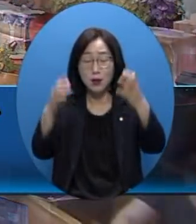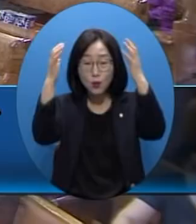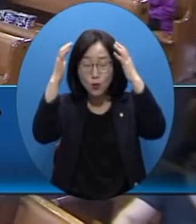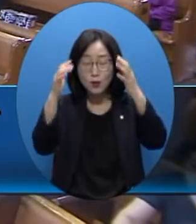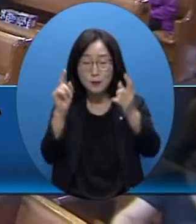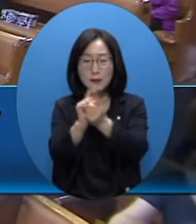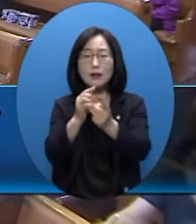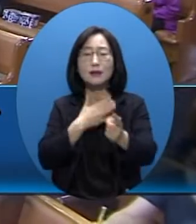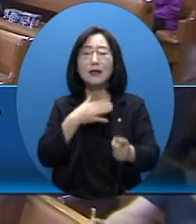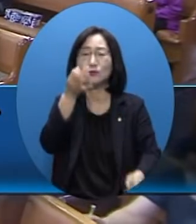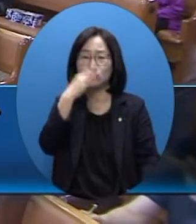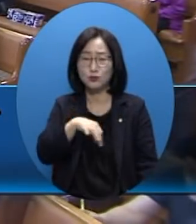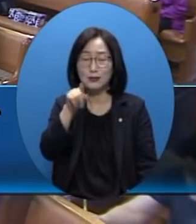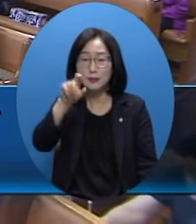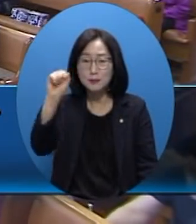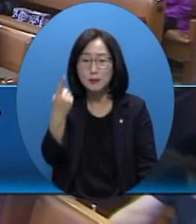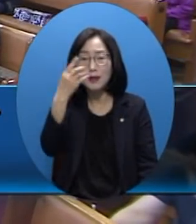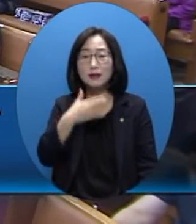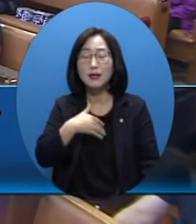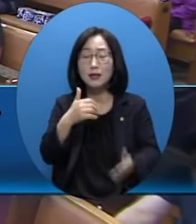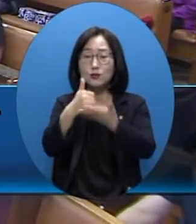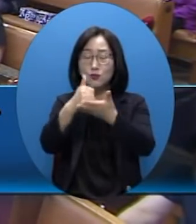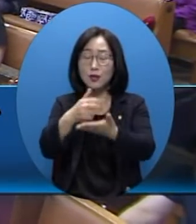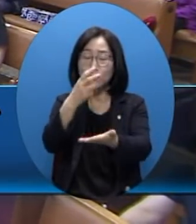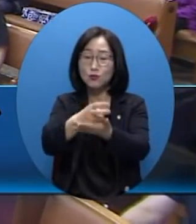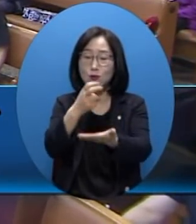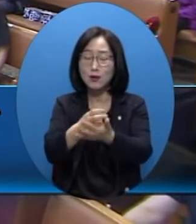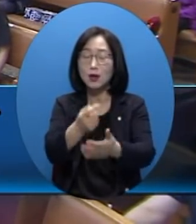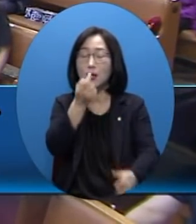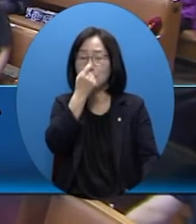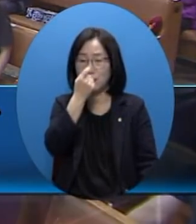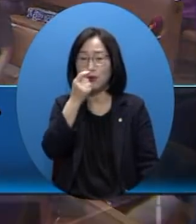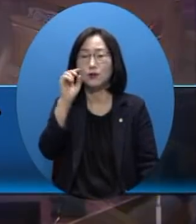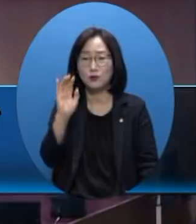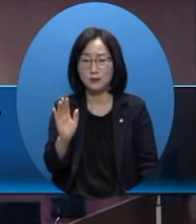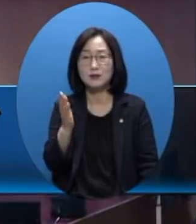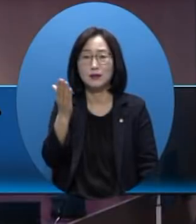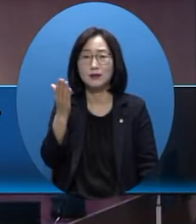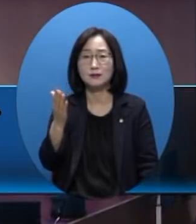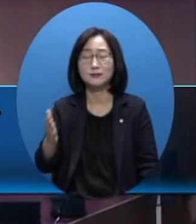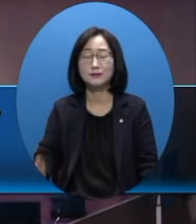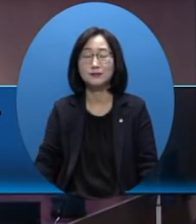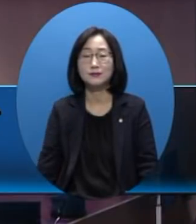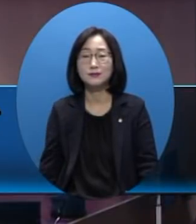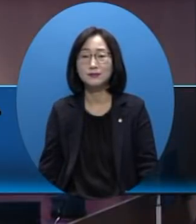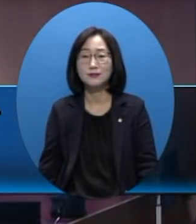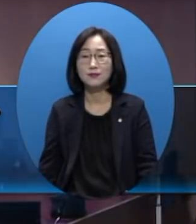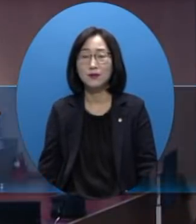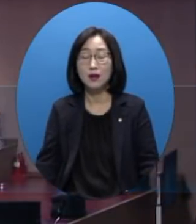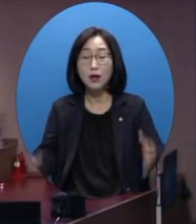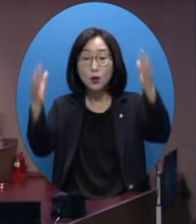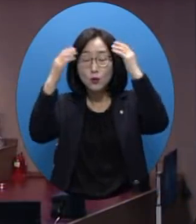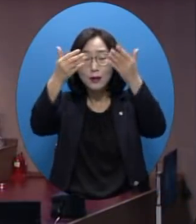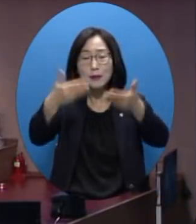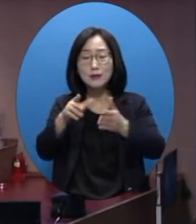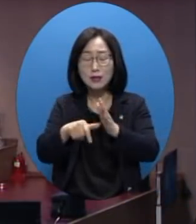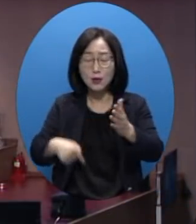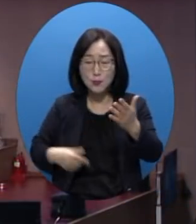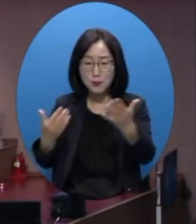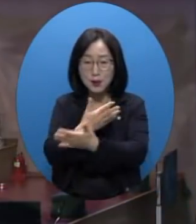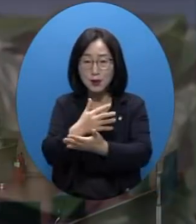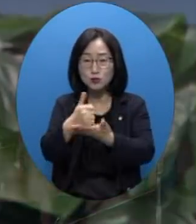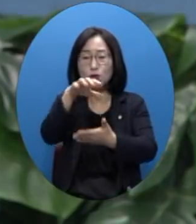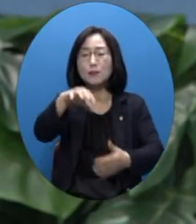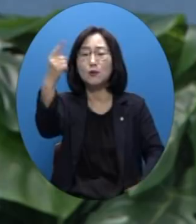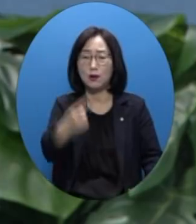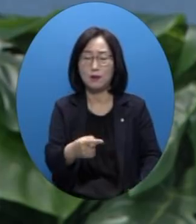내게 유익이라 이로 말미암아 내가 주의 율례들을 배우게 되었나이다. 고난받을 때 회개하고 주 함께